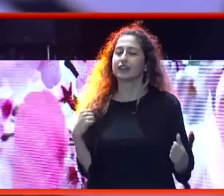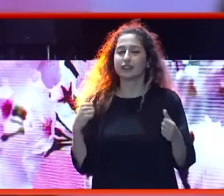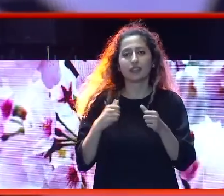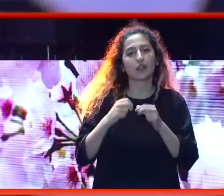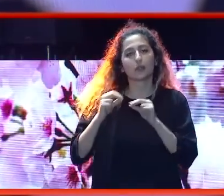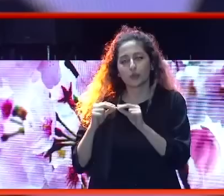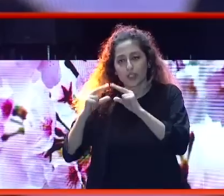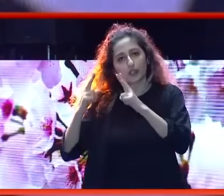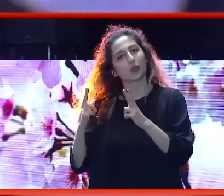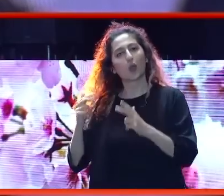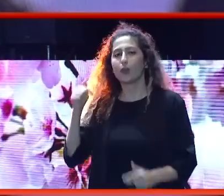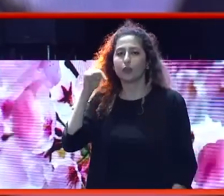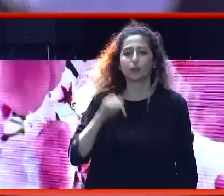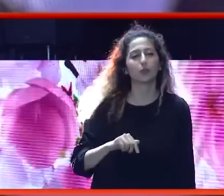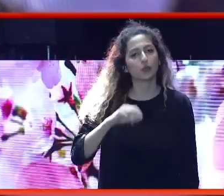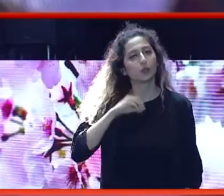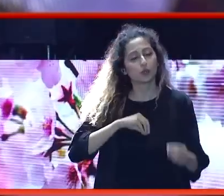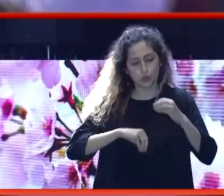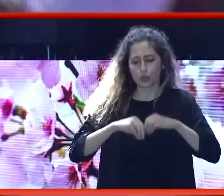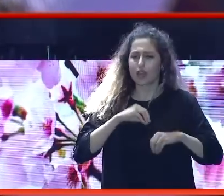Kaygılarım yeniden uyanıyor,